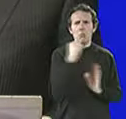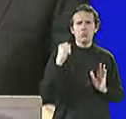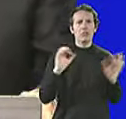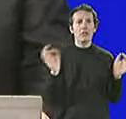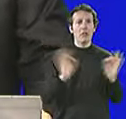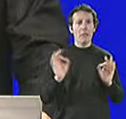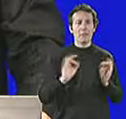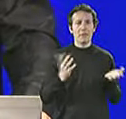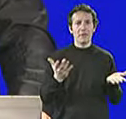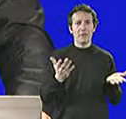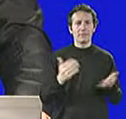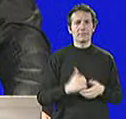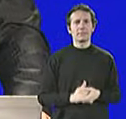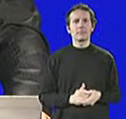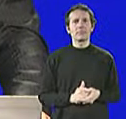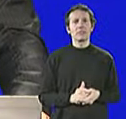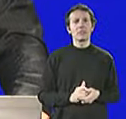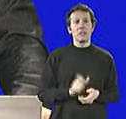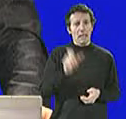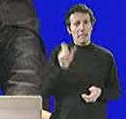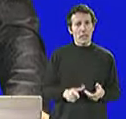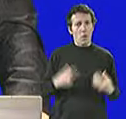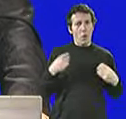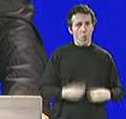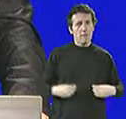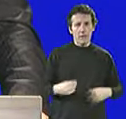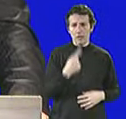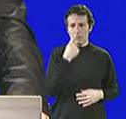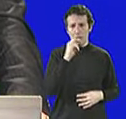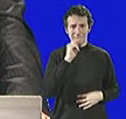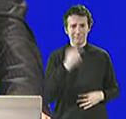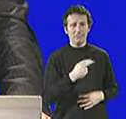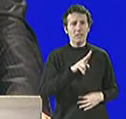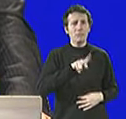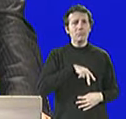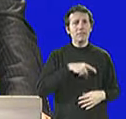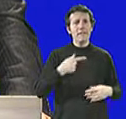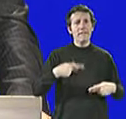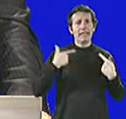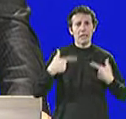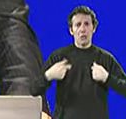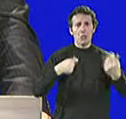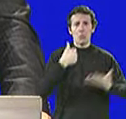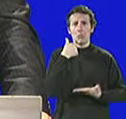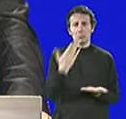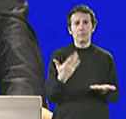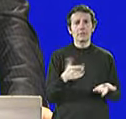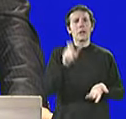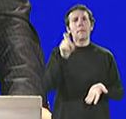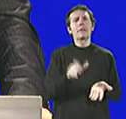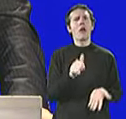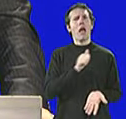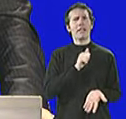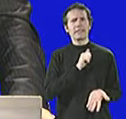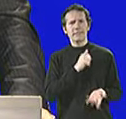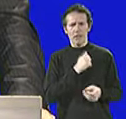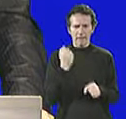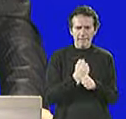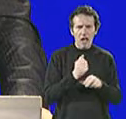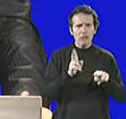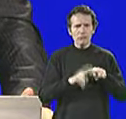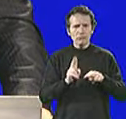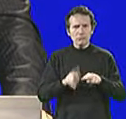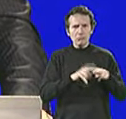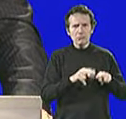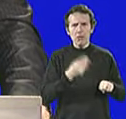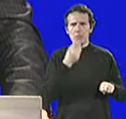cet ouvrier a le sentiment que sa vie ne lui appartient pas. L'artisan, qui aime le travail bien fait, qui se fait un devoir